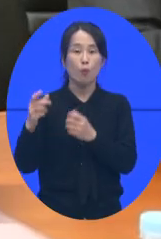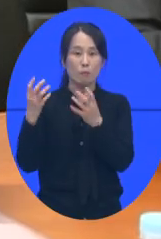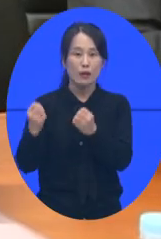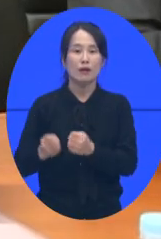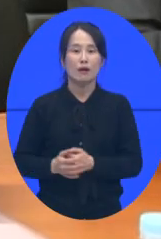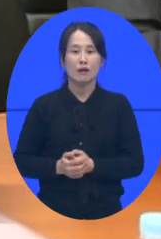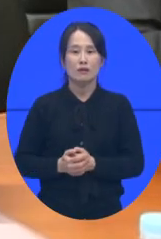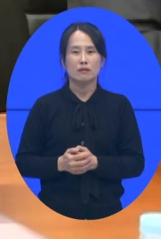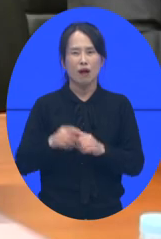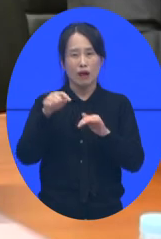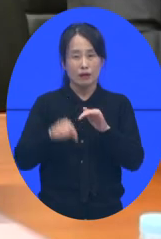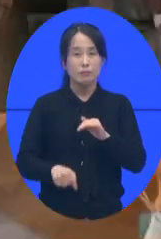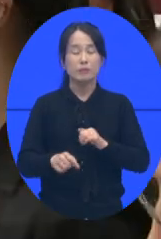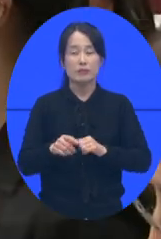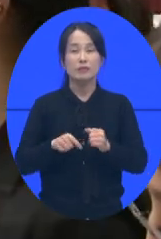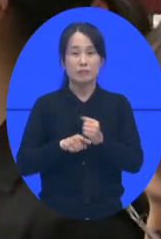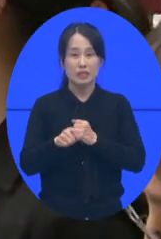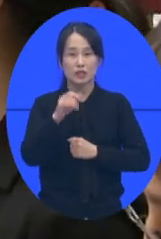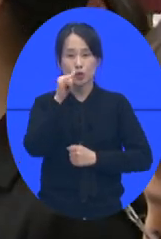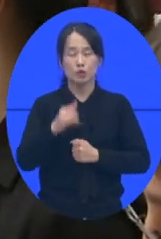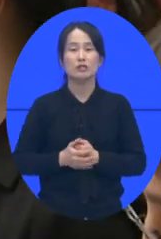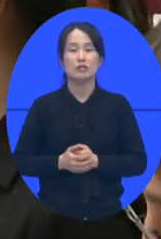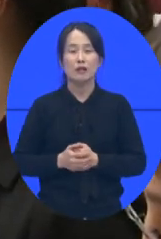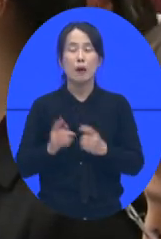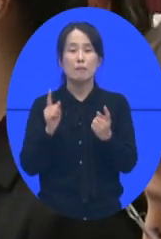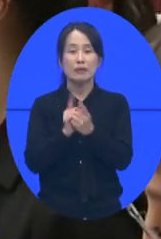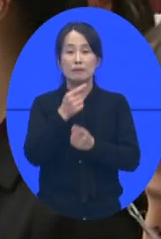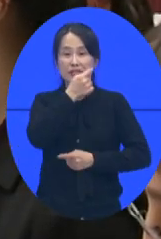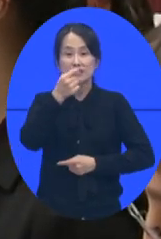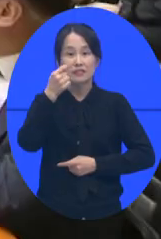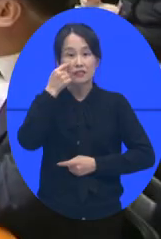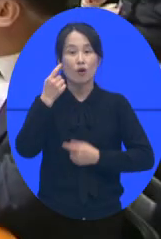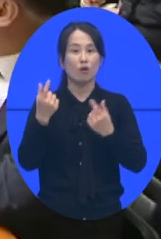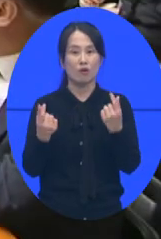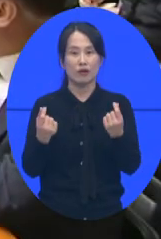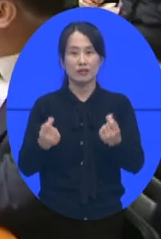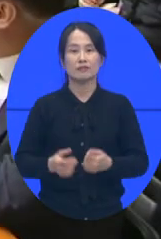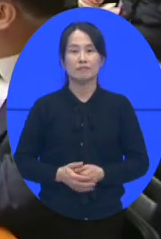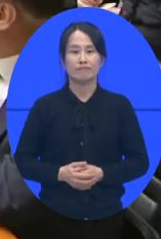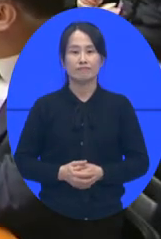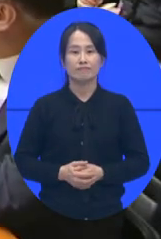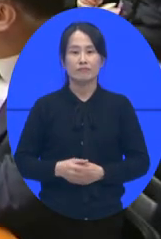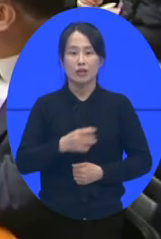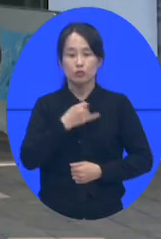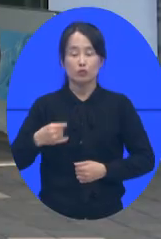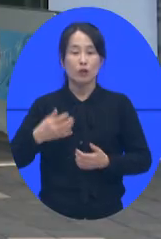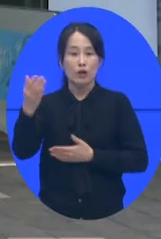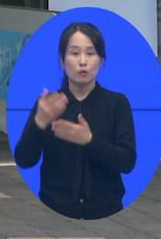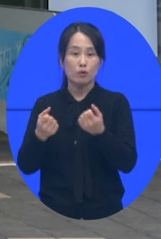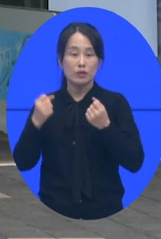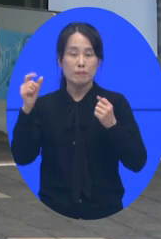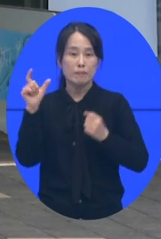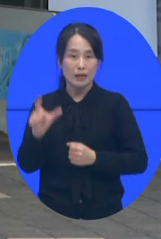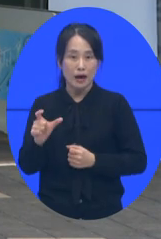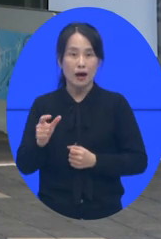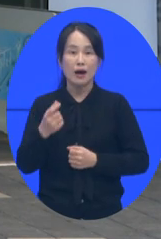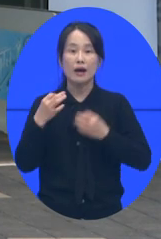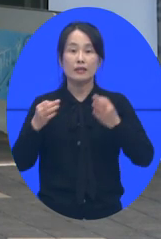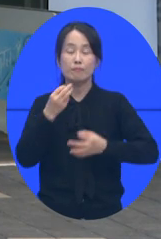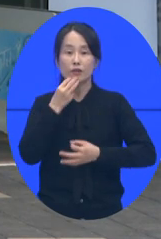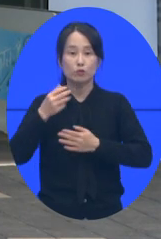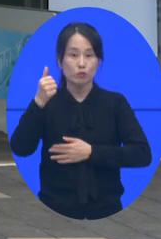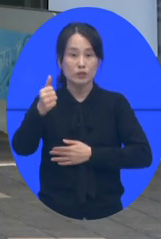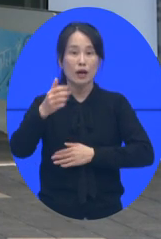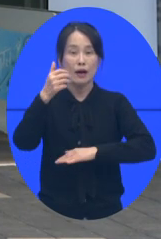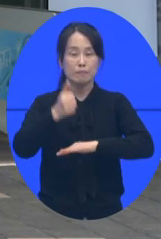보였습니다. 그만큼 깊은 의미와 비중 있는 만남이었다는 증거일 겁니다. 중국과의 교류협력 강화에 매진한 김동연